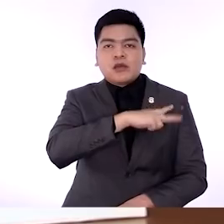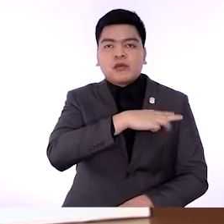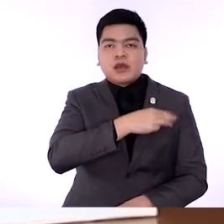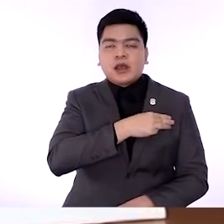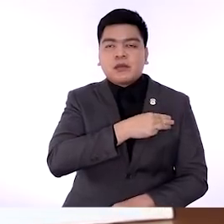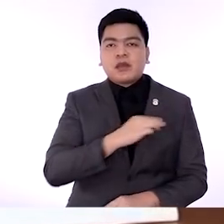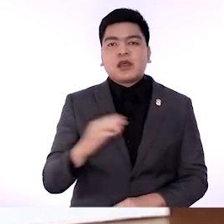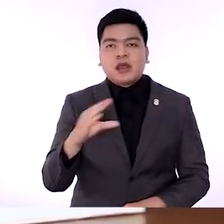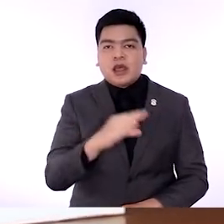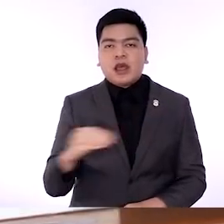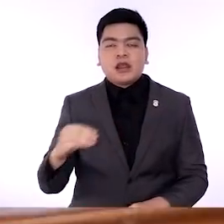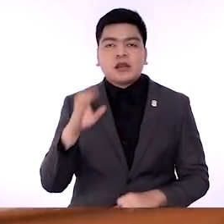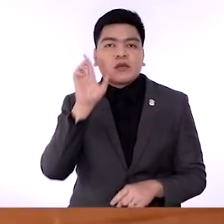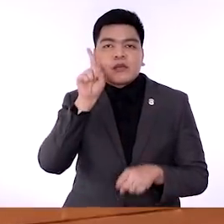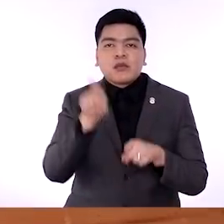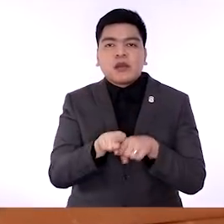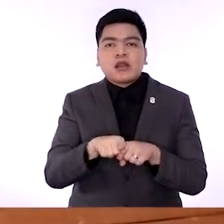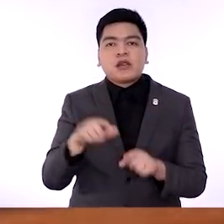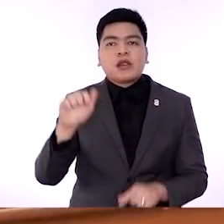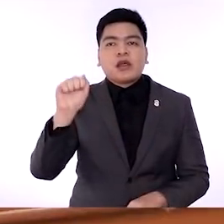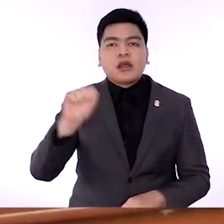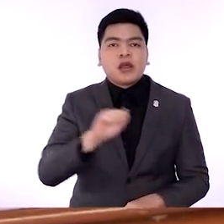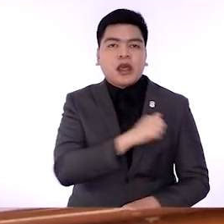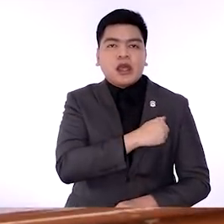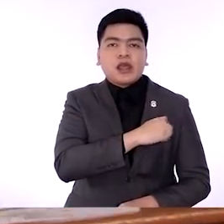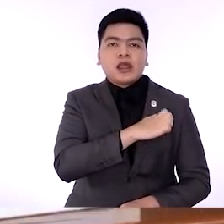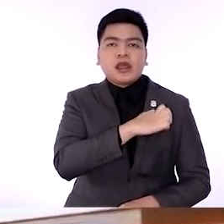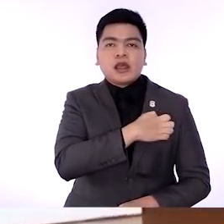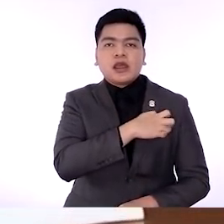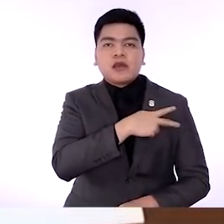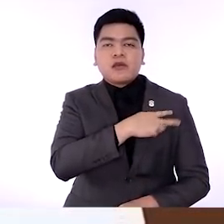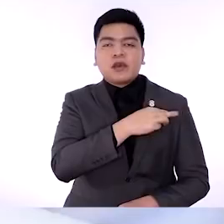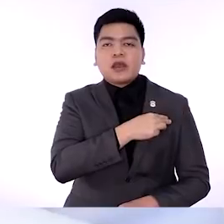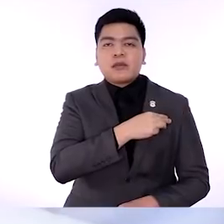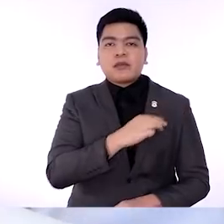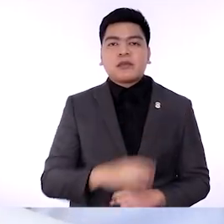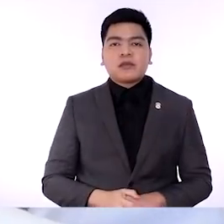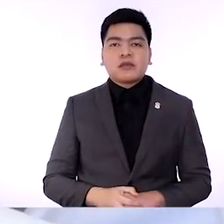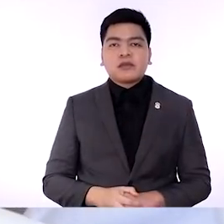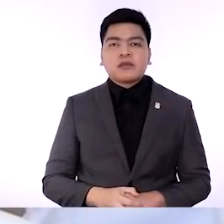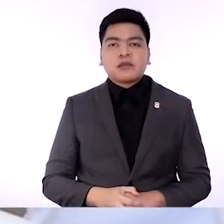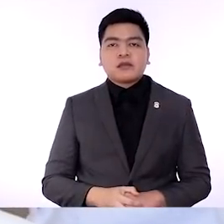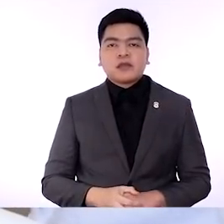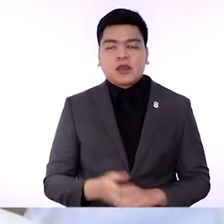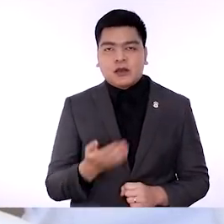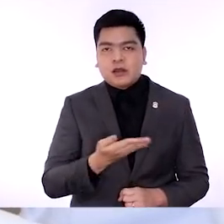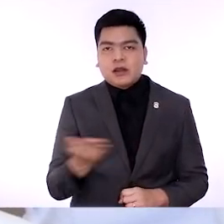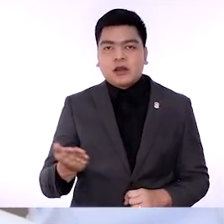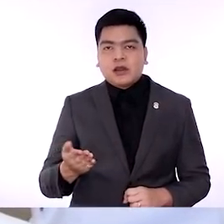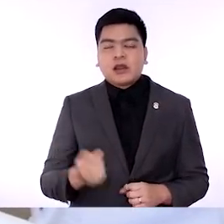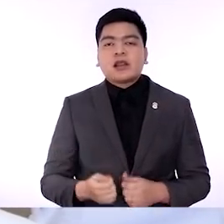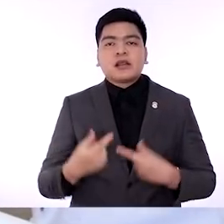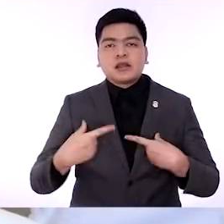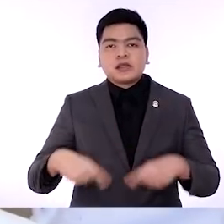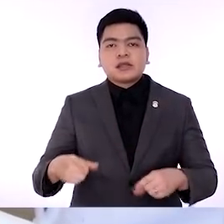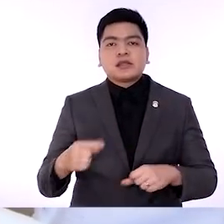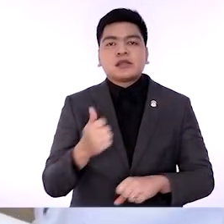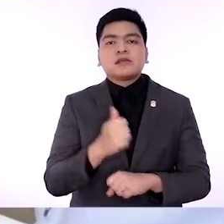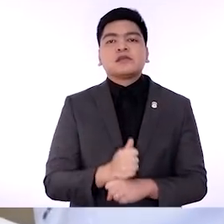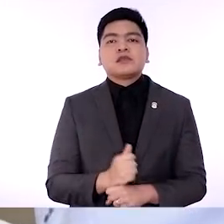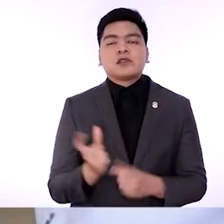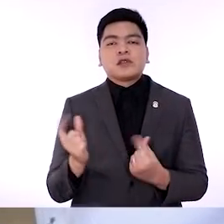na Angelo Iranio B. Manalo sa pagpapahintulot po nila na maisagawa po ang aktibidad na